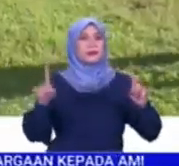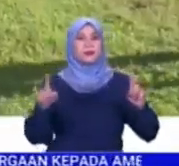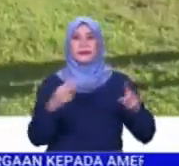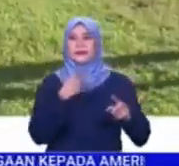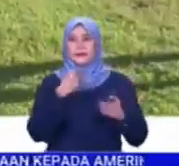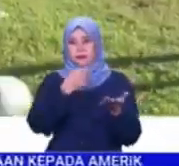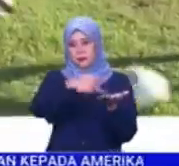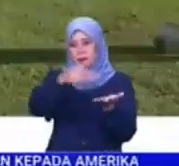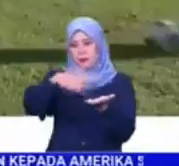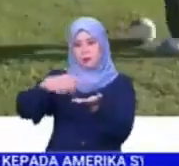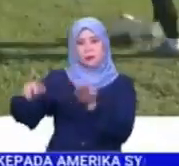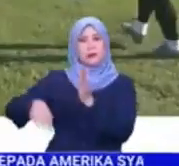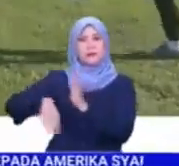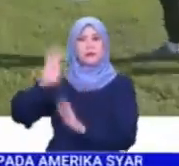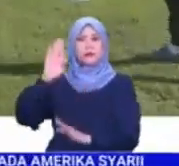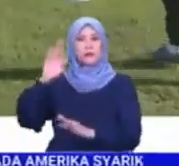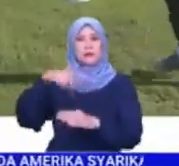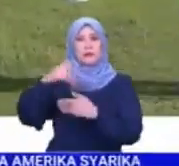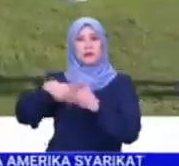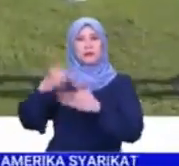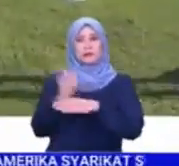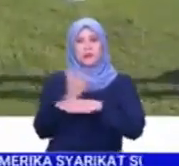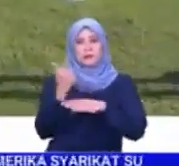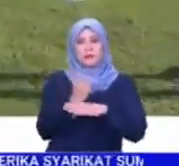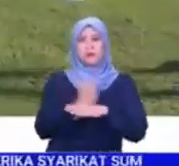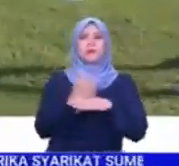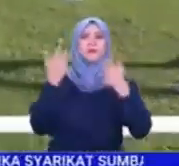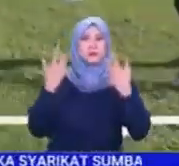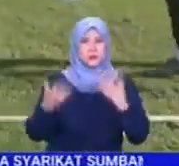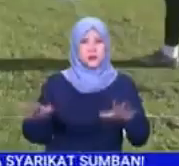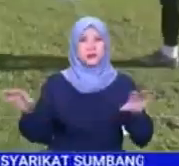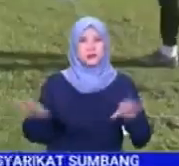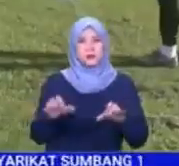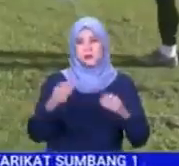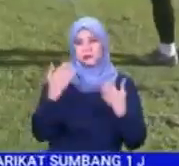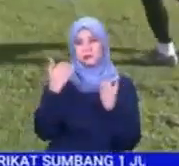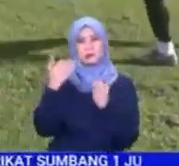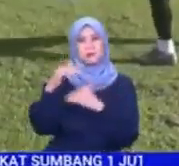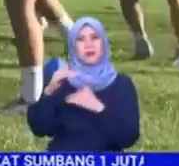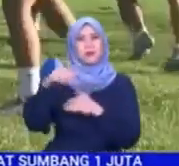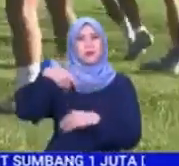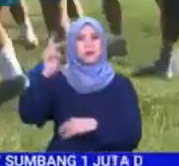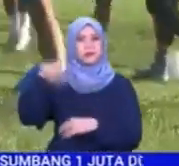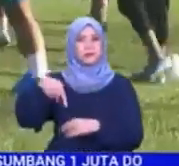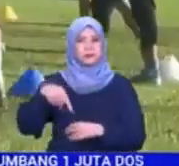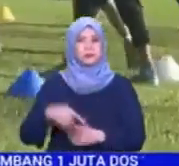terpaksa berbelanja lebih untuk program latihan berpusat yang telah dilakukan sepanjang pandemik.